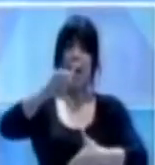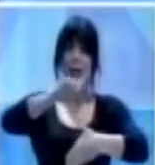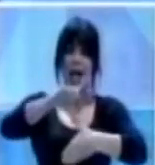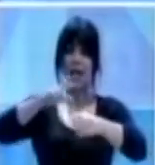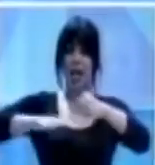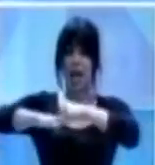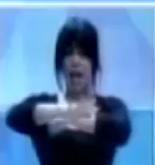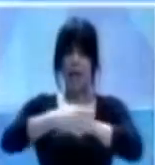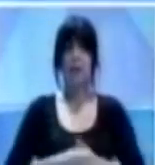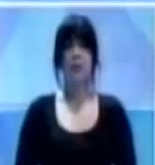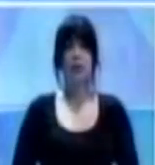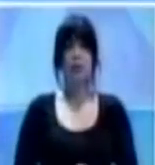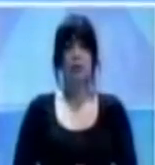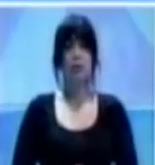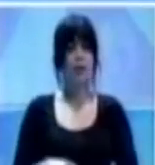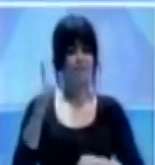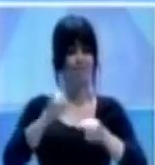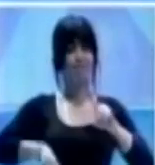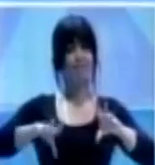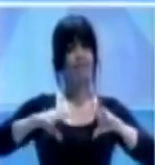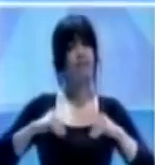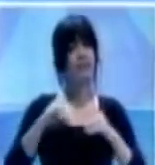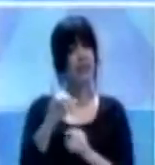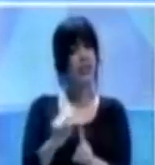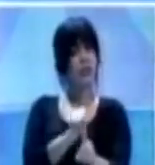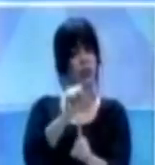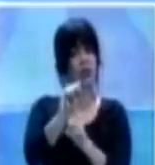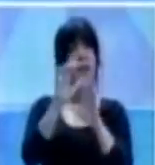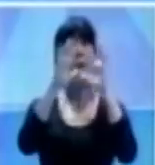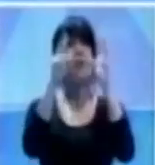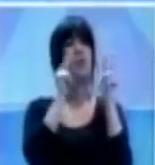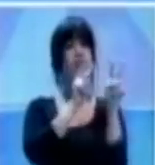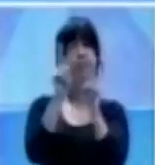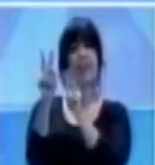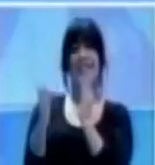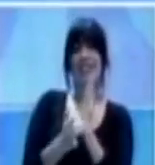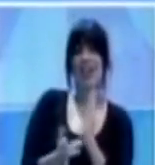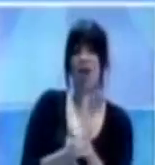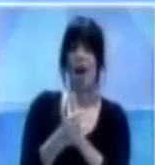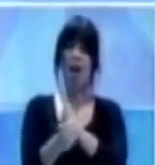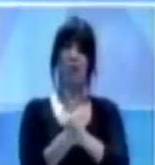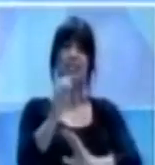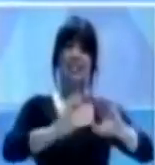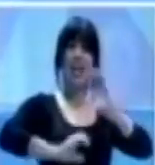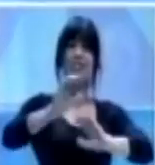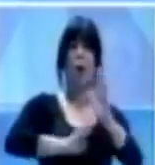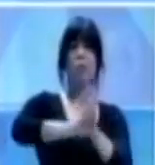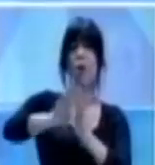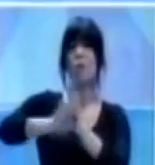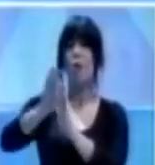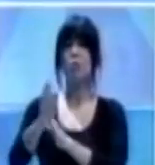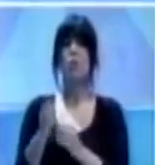et des Caraïbes est inadmissible dans un monde dont la capacité technique et scientifique pour